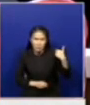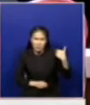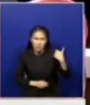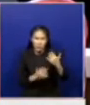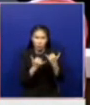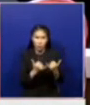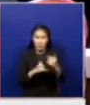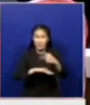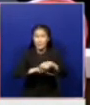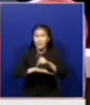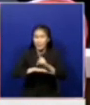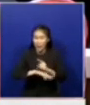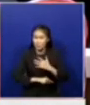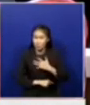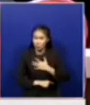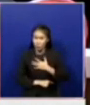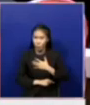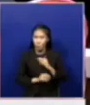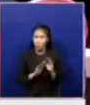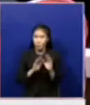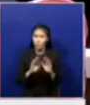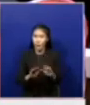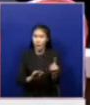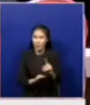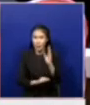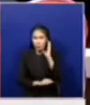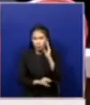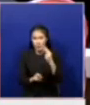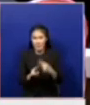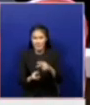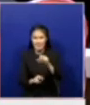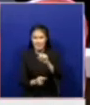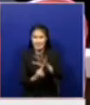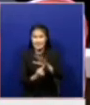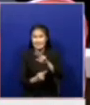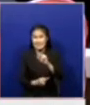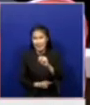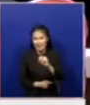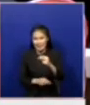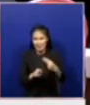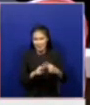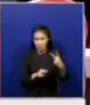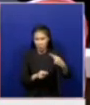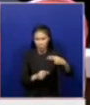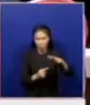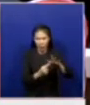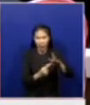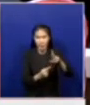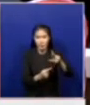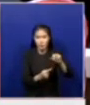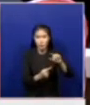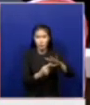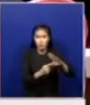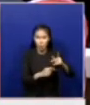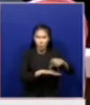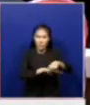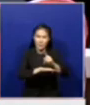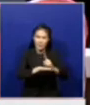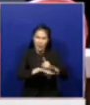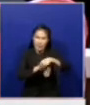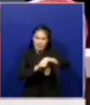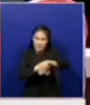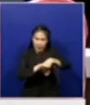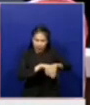านที่เคารพครับนายสรรหารสุโภประธานเครือข่ายชาวไร่ยาสูบภาคอีส